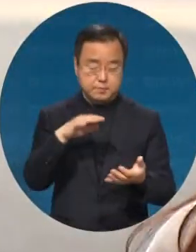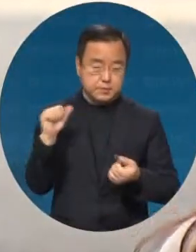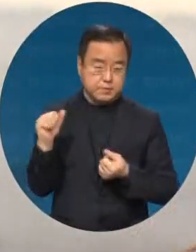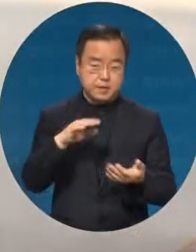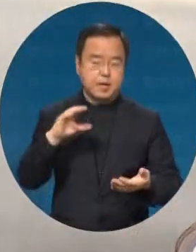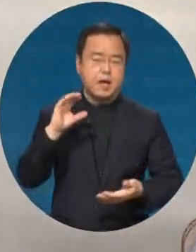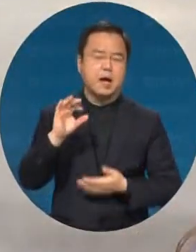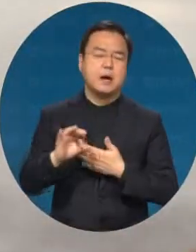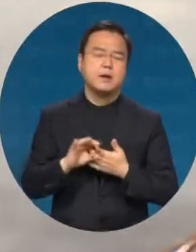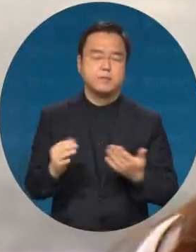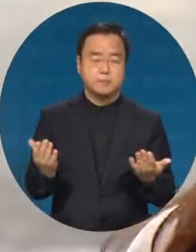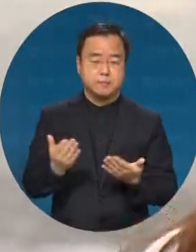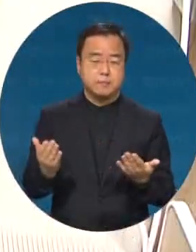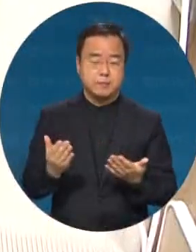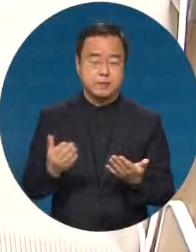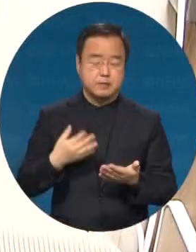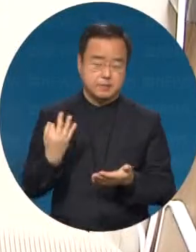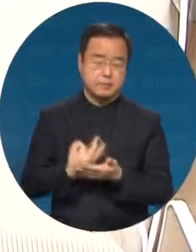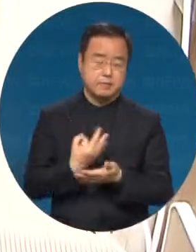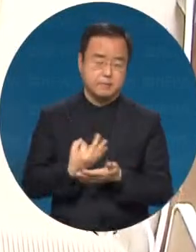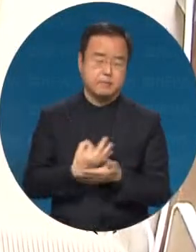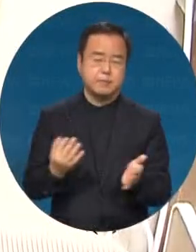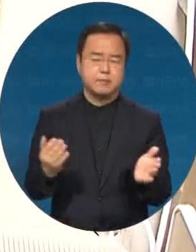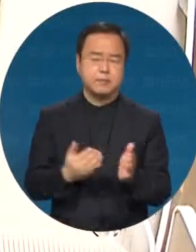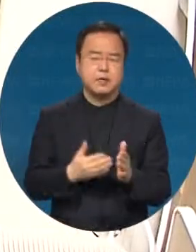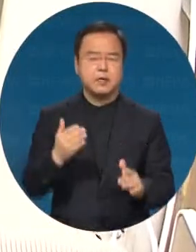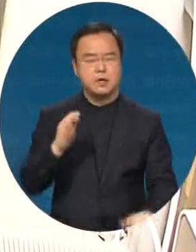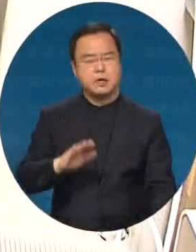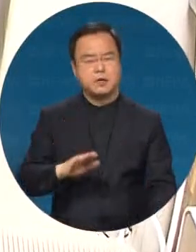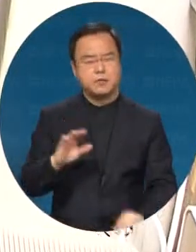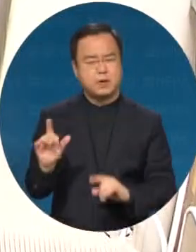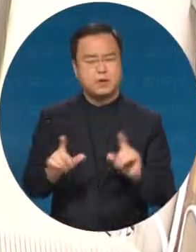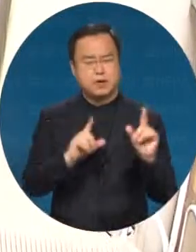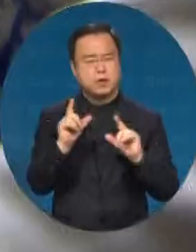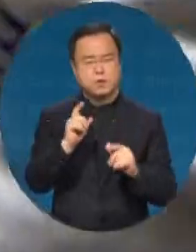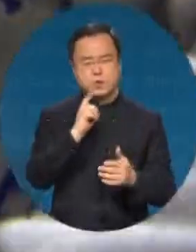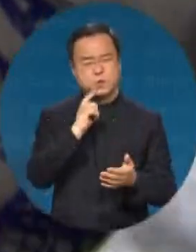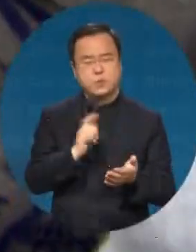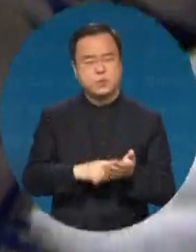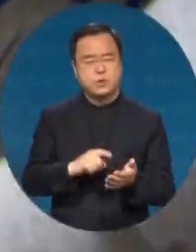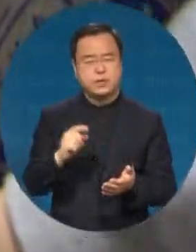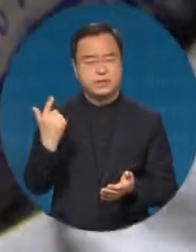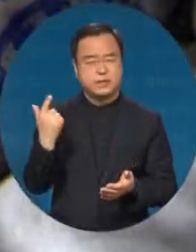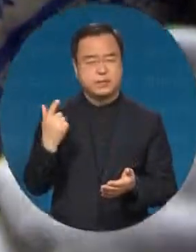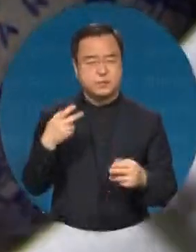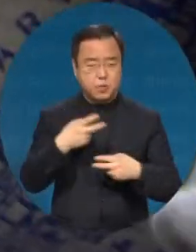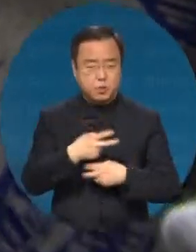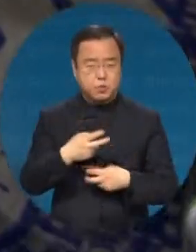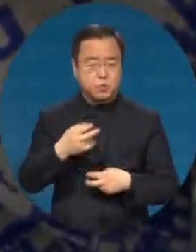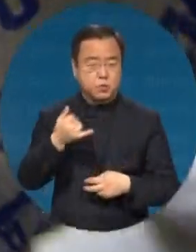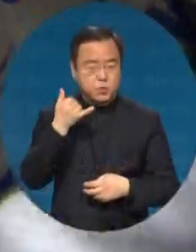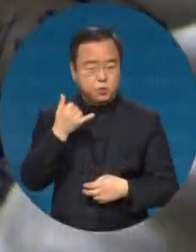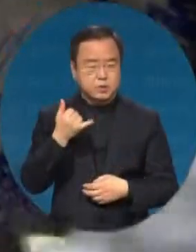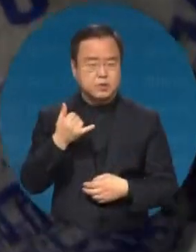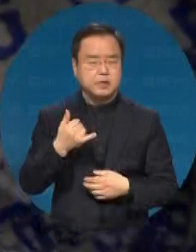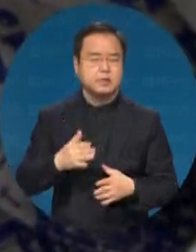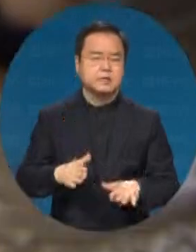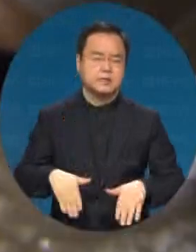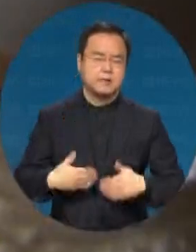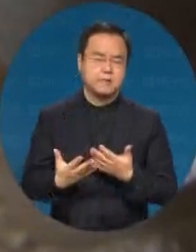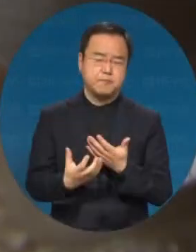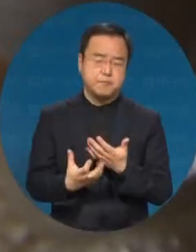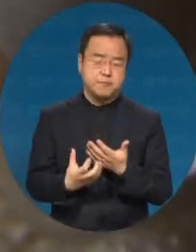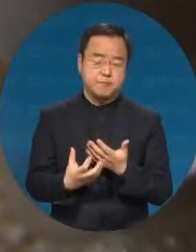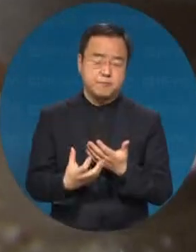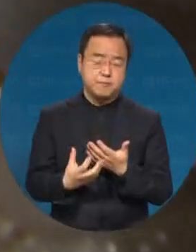하면서 버는 돈입니다 하지만 생활은 늘 빠듯합니다 교통비 통신비 난방비의 대출 이자까지